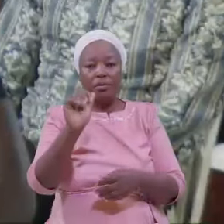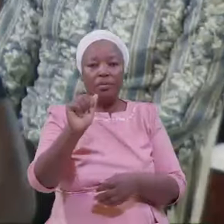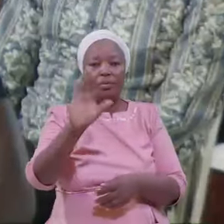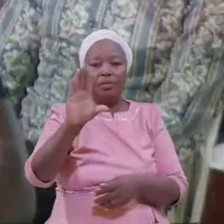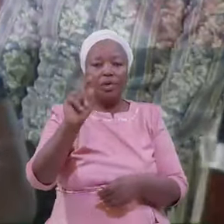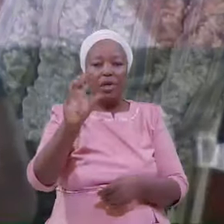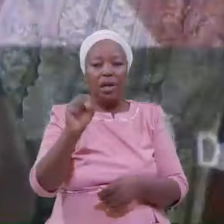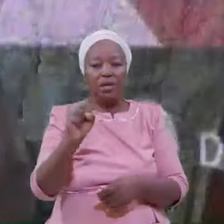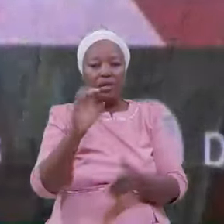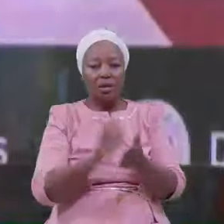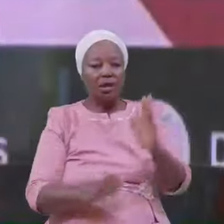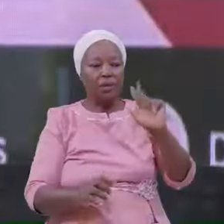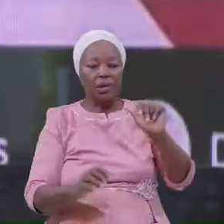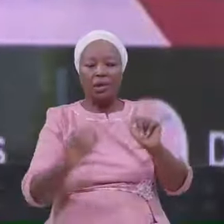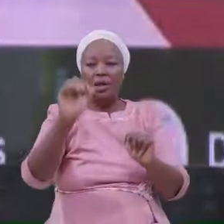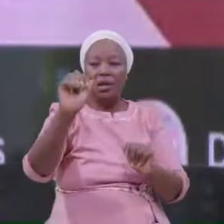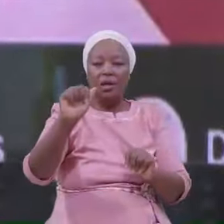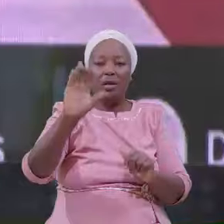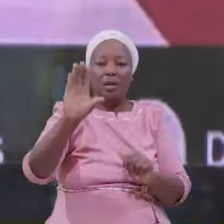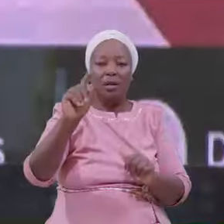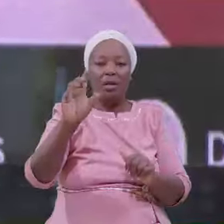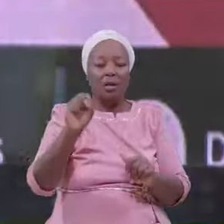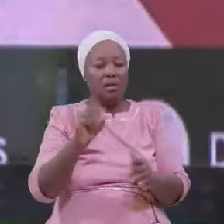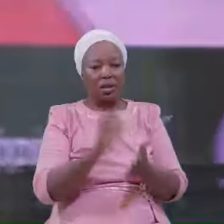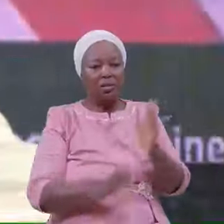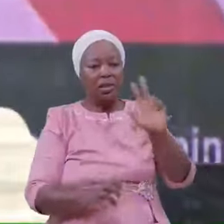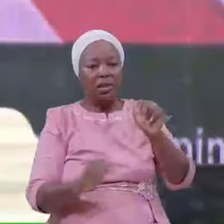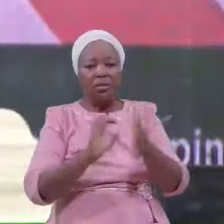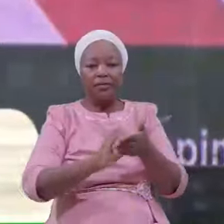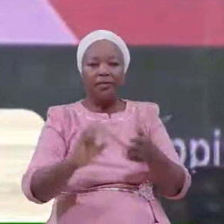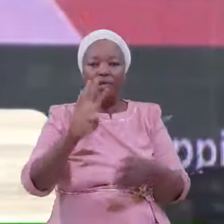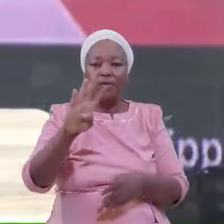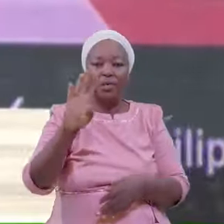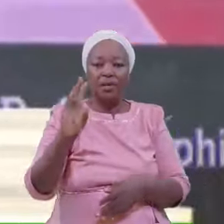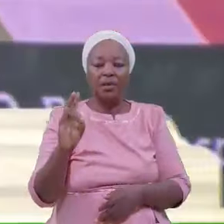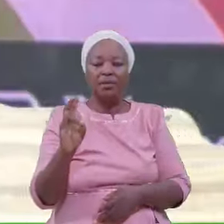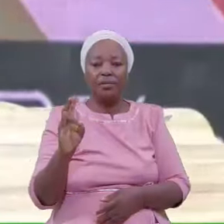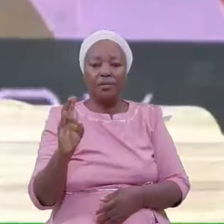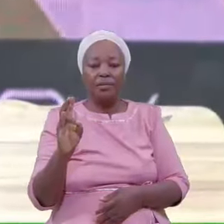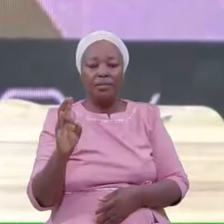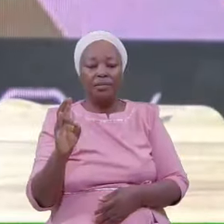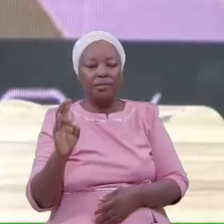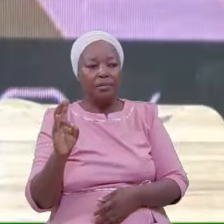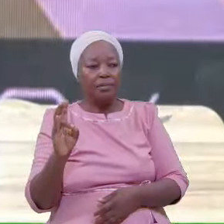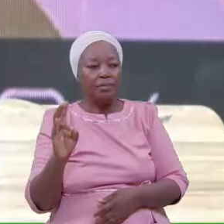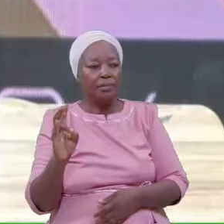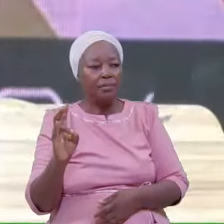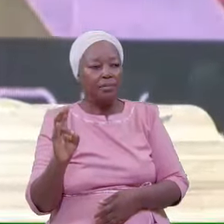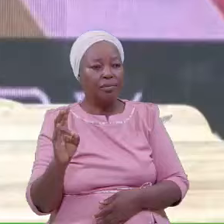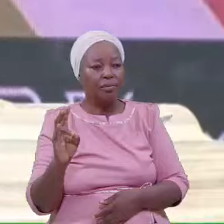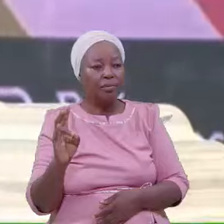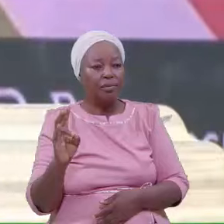ang sinasabi sa banal na kasulatan. Acts chapter 13, verse 47. Mga gawa, kabanatang 13, talatang 47.